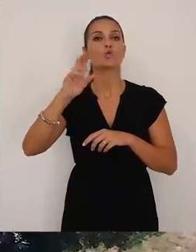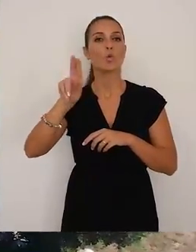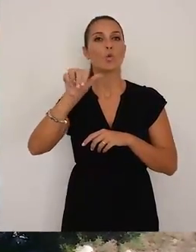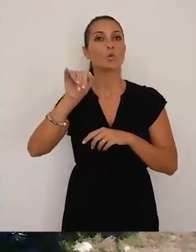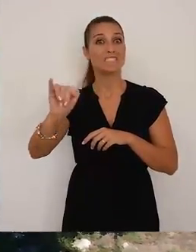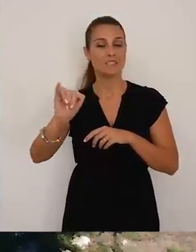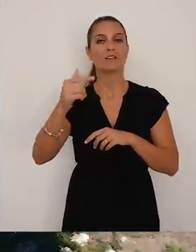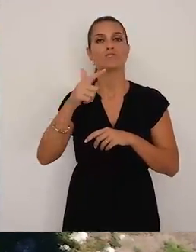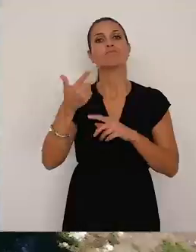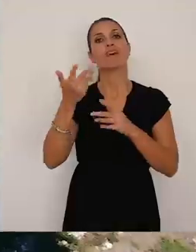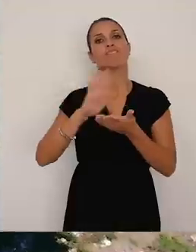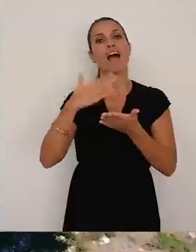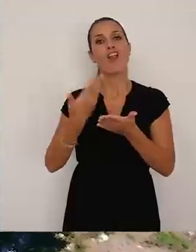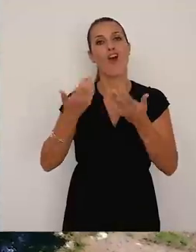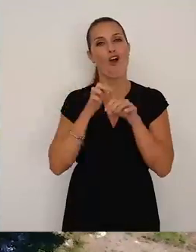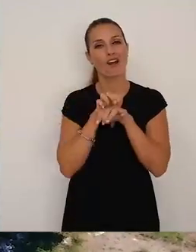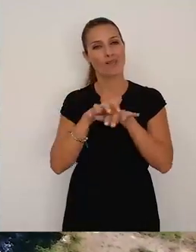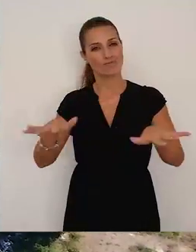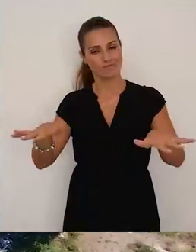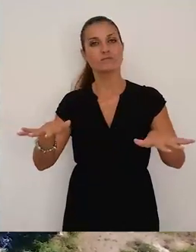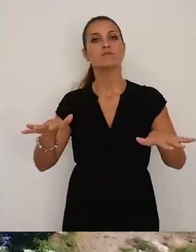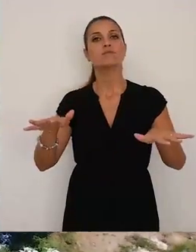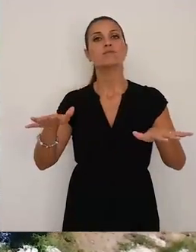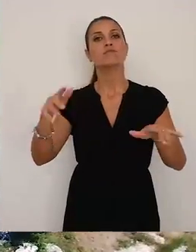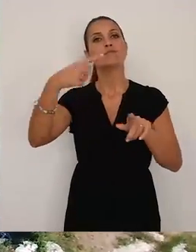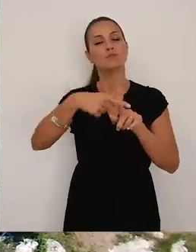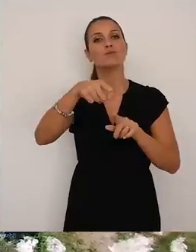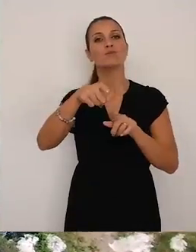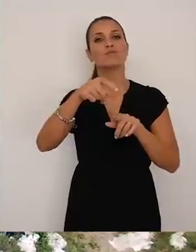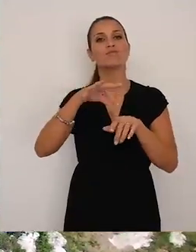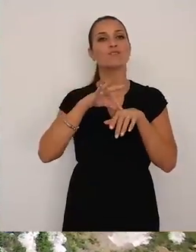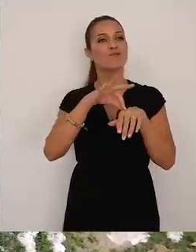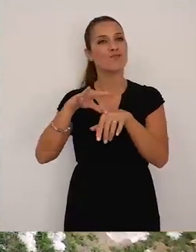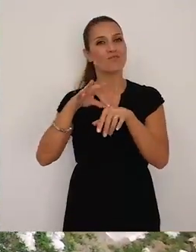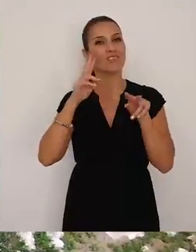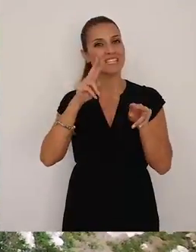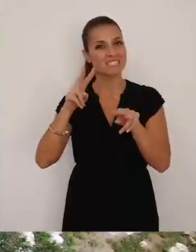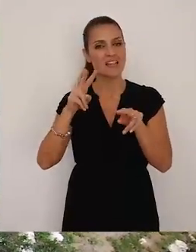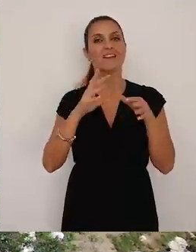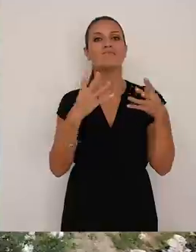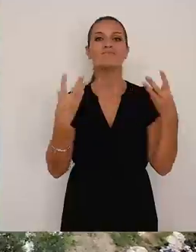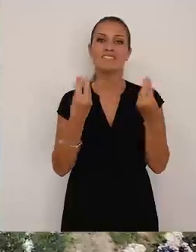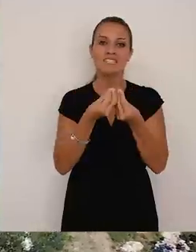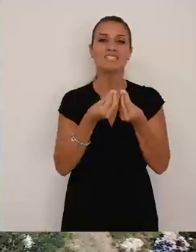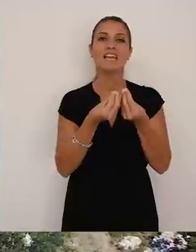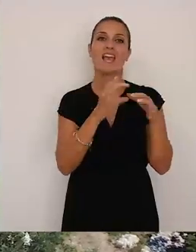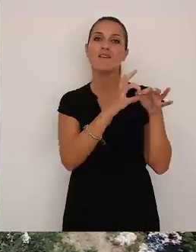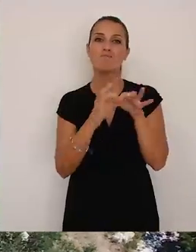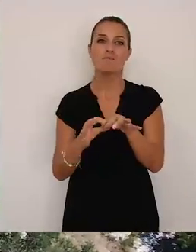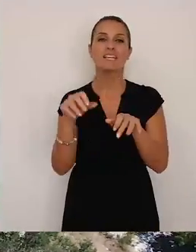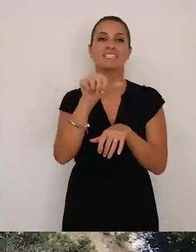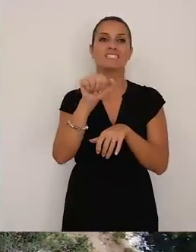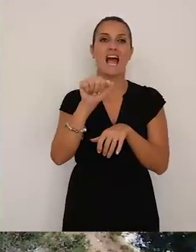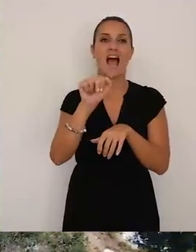di tutela e valorizzazione del monumento, attraverso la promozione di interessanti itinerari turistici avviati in seno al SAC